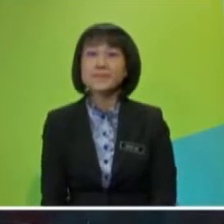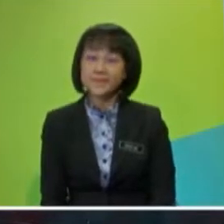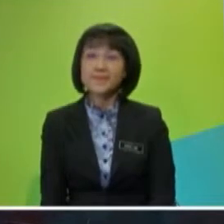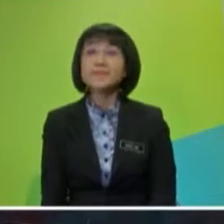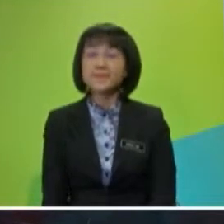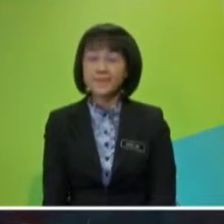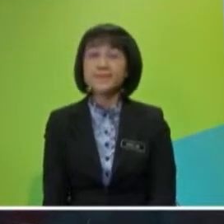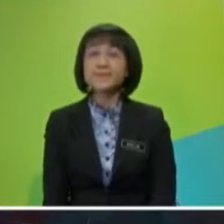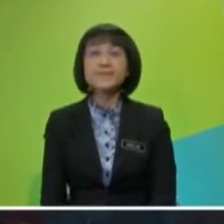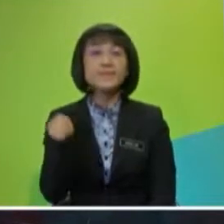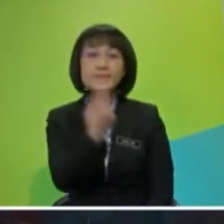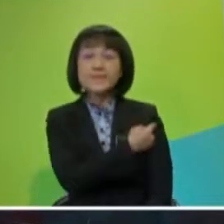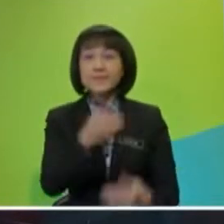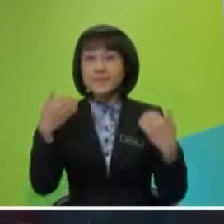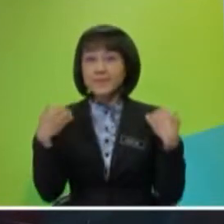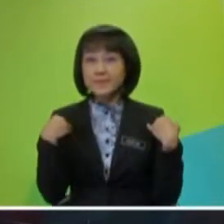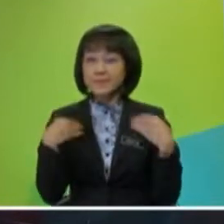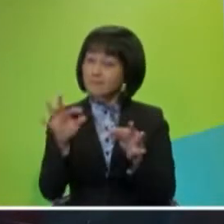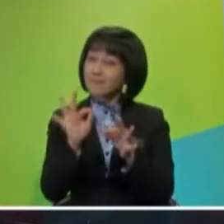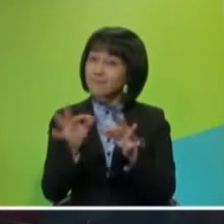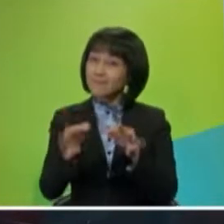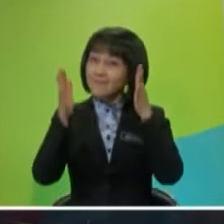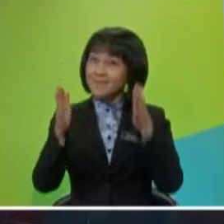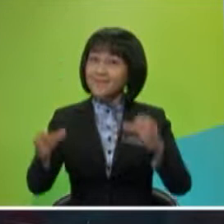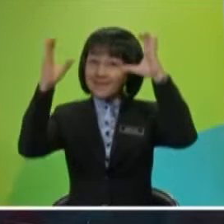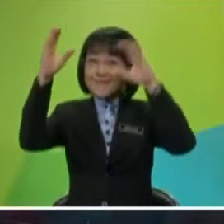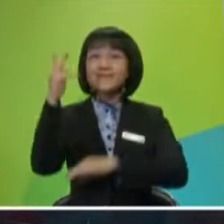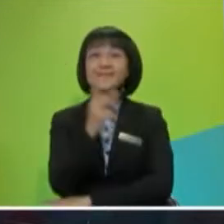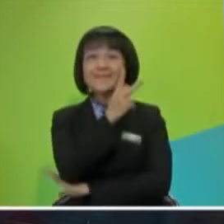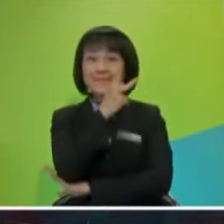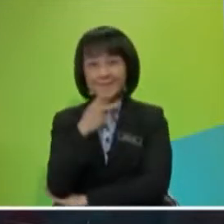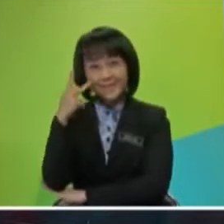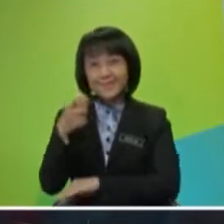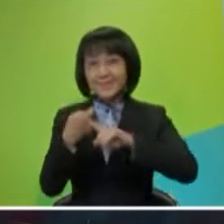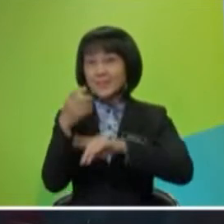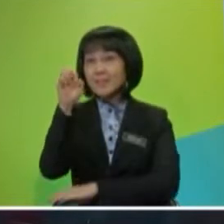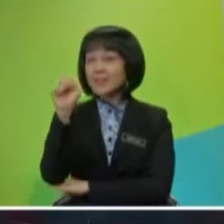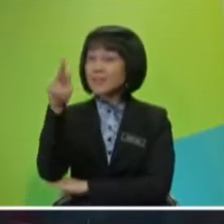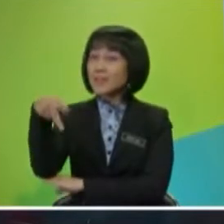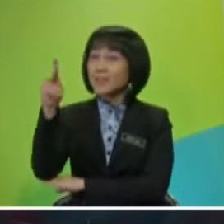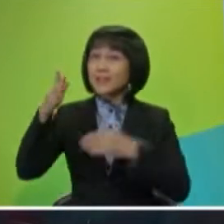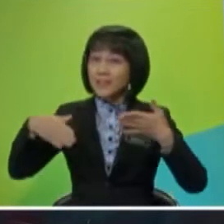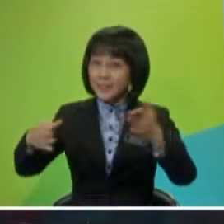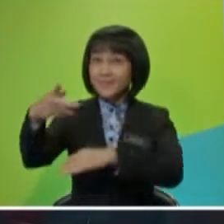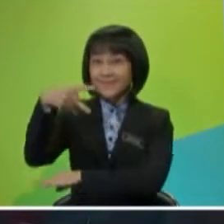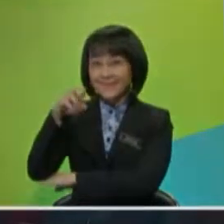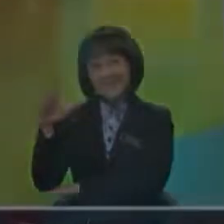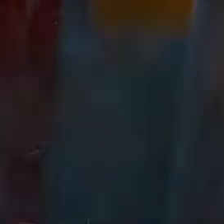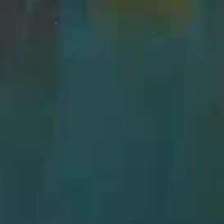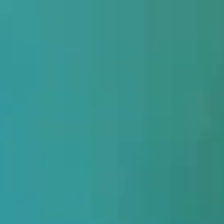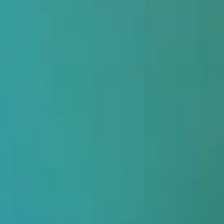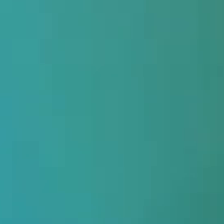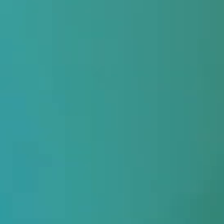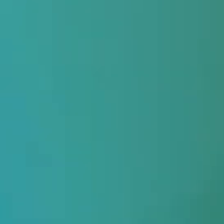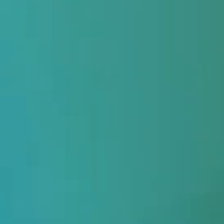ini di studio, kita ada Cikgu Jurubahasa Isyarat iaitu Cikgu Katie Lee dari SK Pendidikan Khas Jalan Pil. Terima